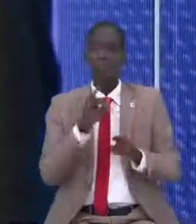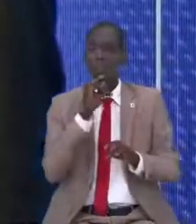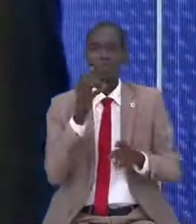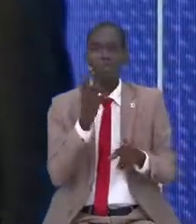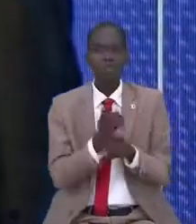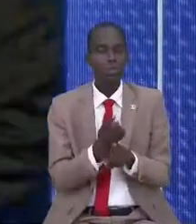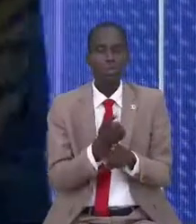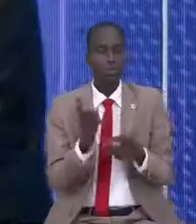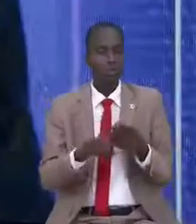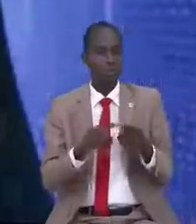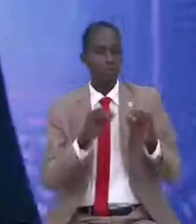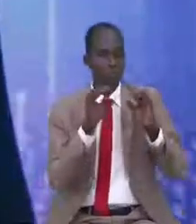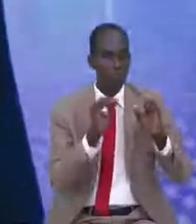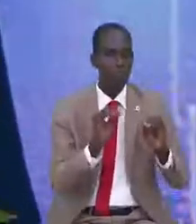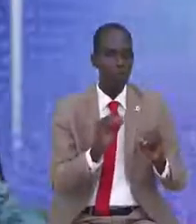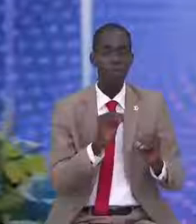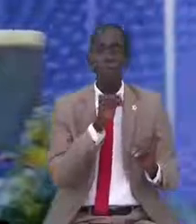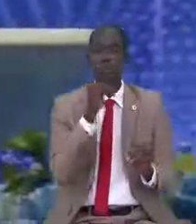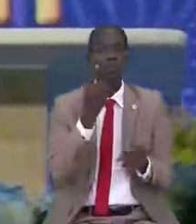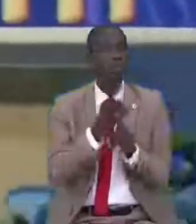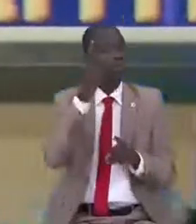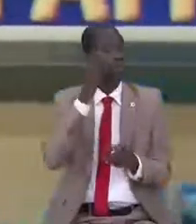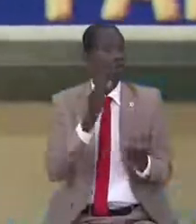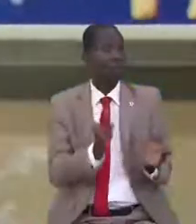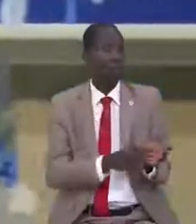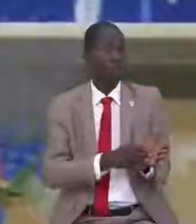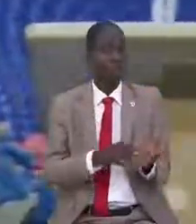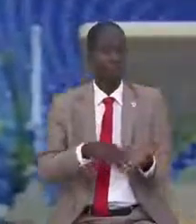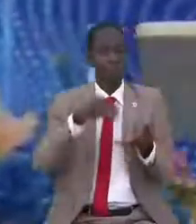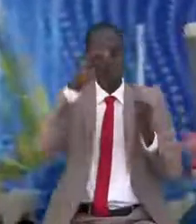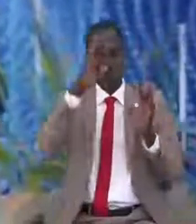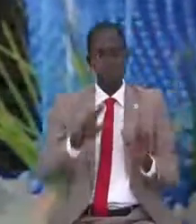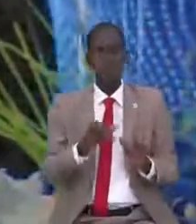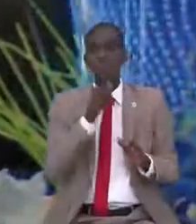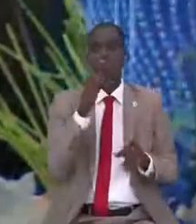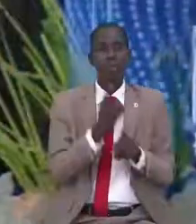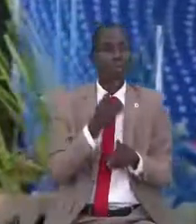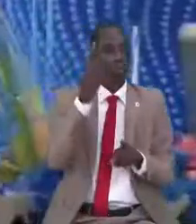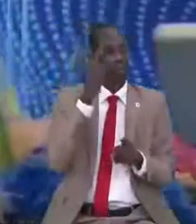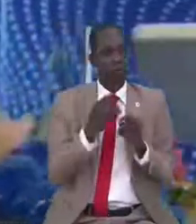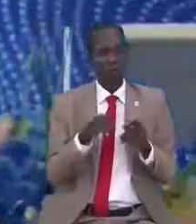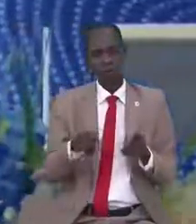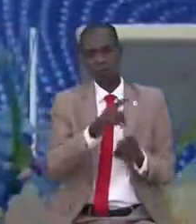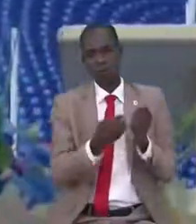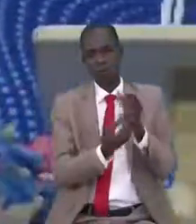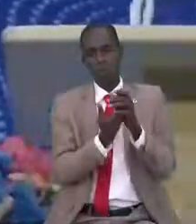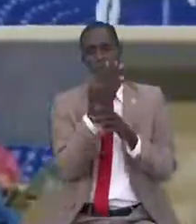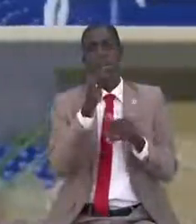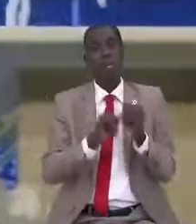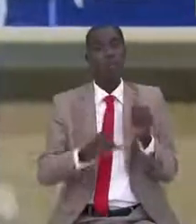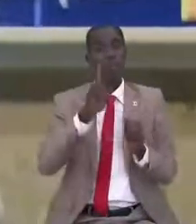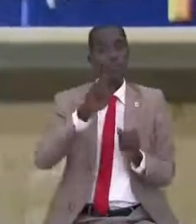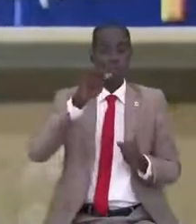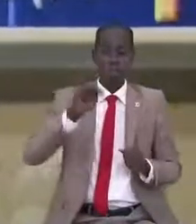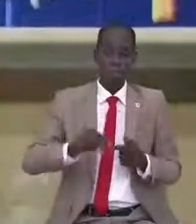les petits-enfants, ce n'est pas pour les écoliers, ce n'est pas pour ceux qui grandissent, mais tout le monde